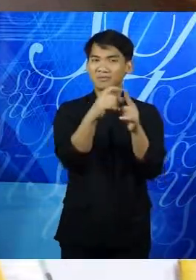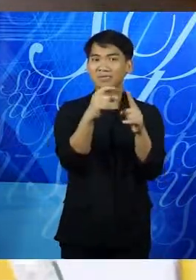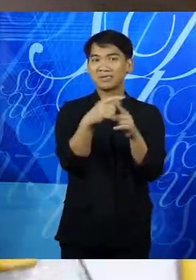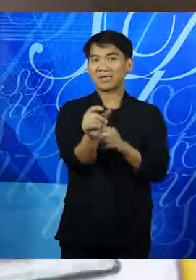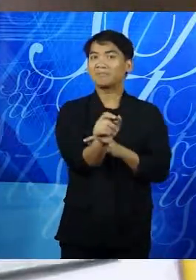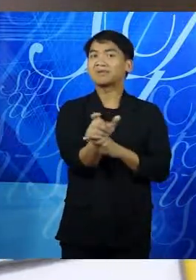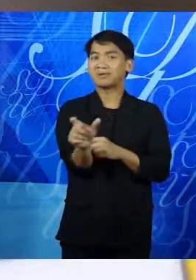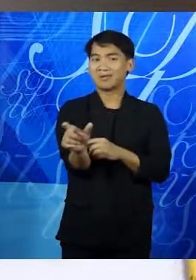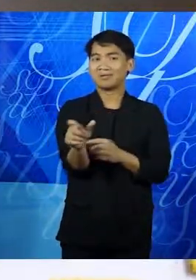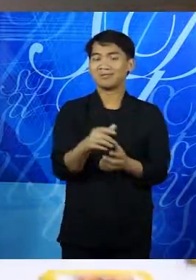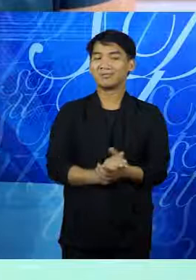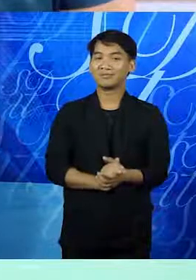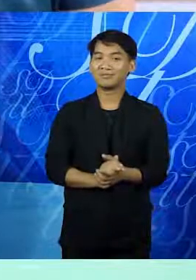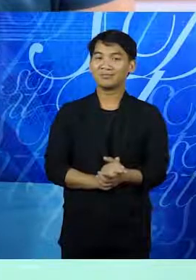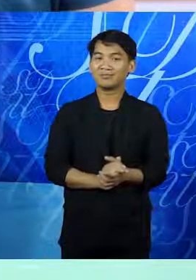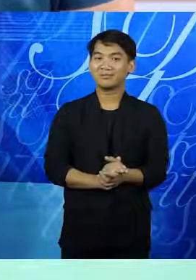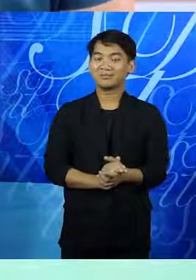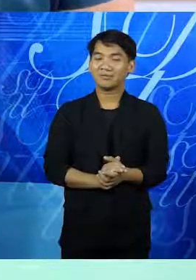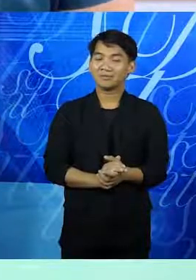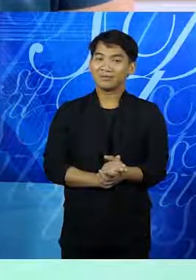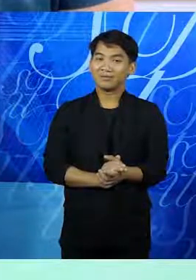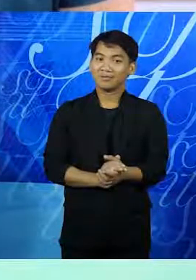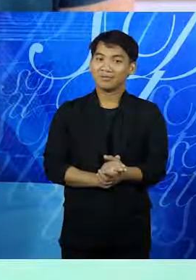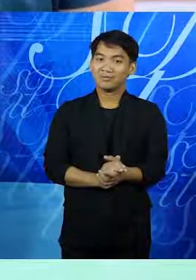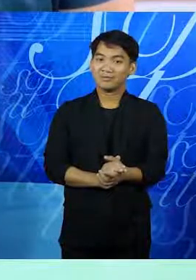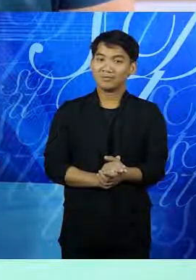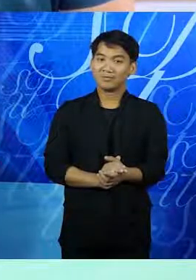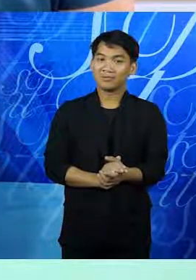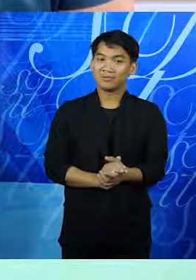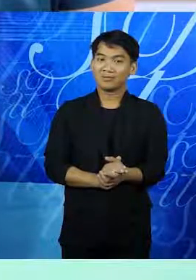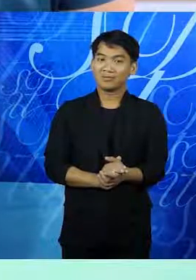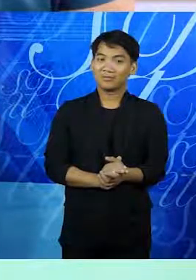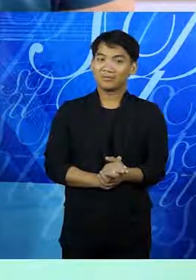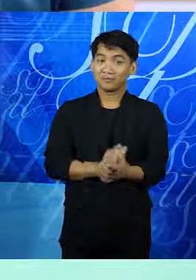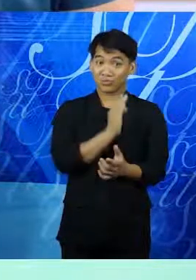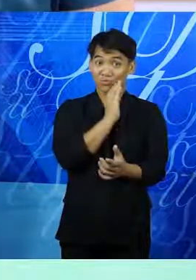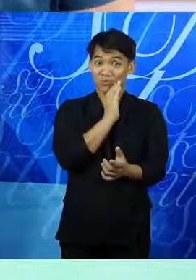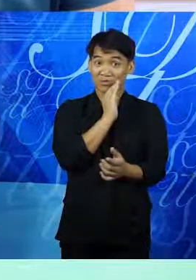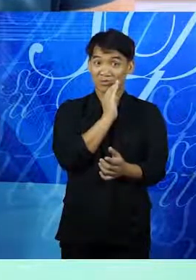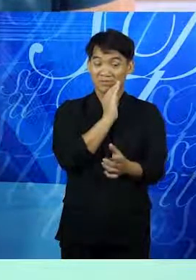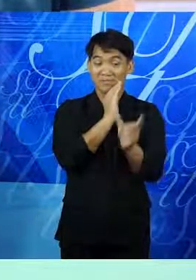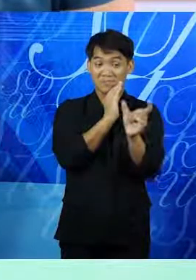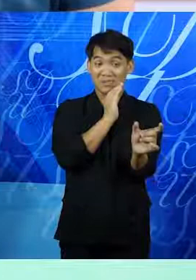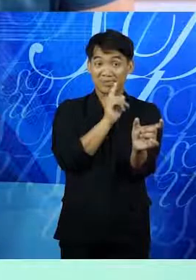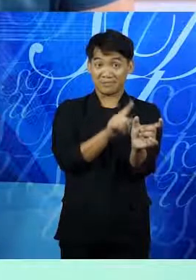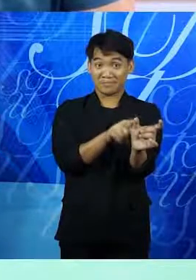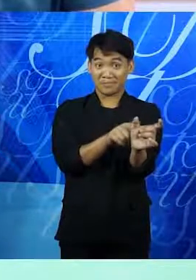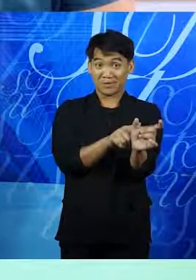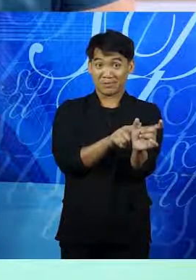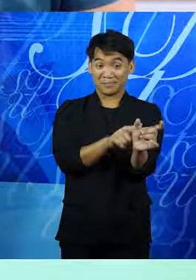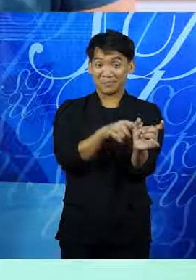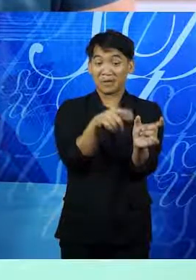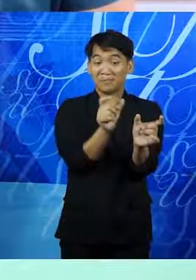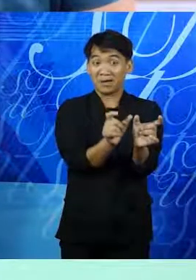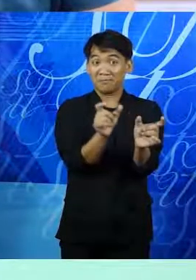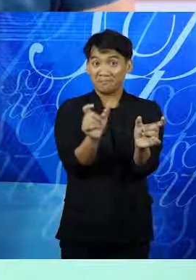ในประโยคอีกได้เช่นกันโดยคำขยายเนี้ยนะคะเราจะใช้ไว้ข้างหลังคำนามหรือคำ